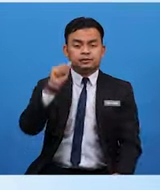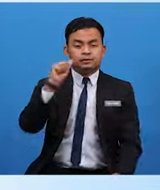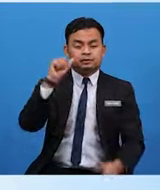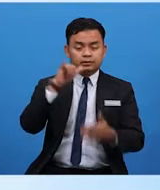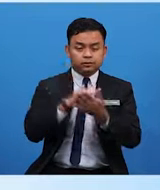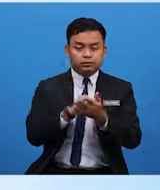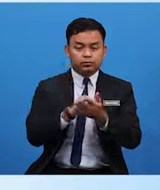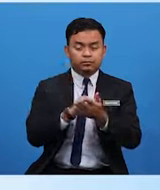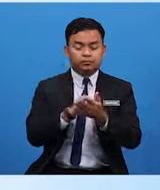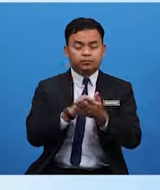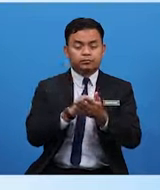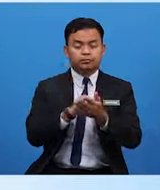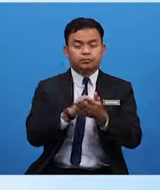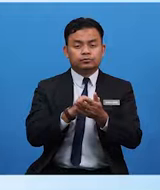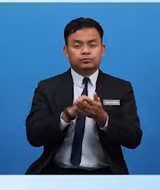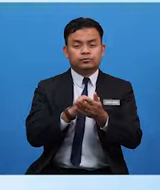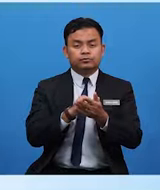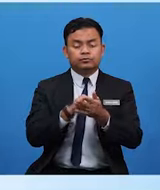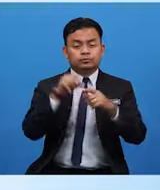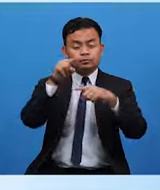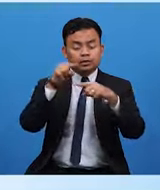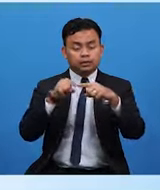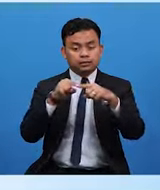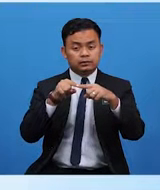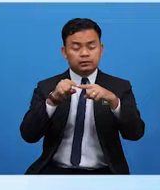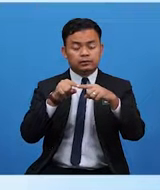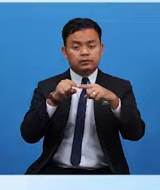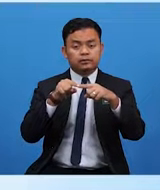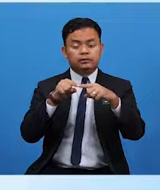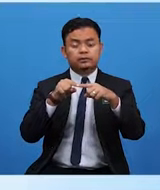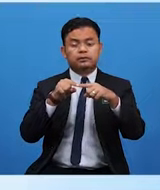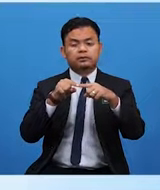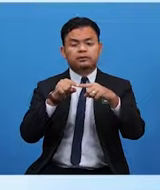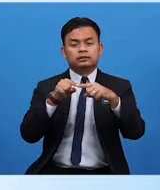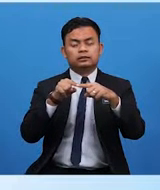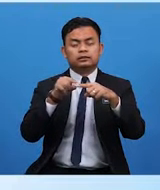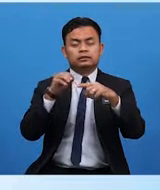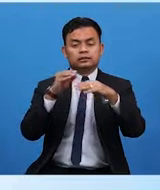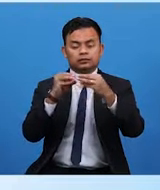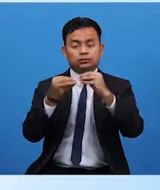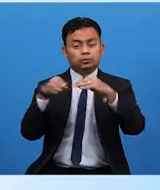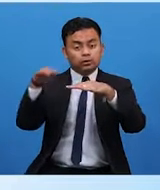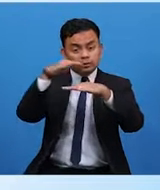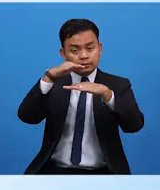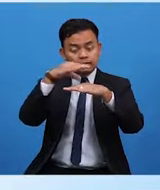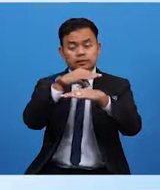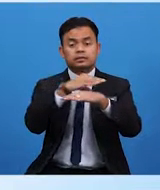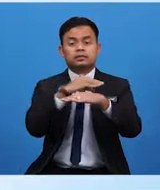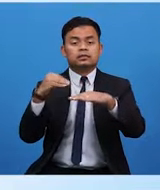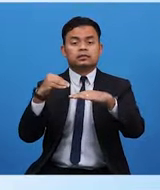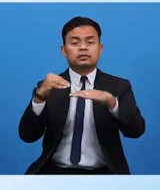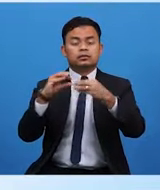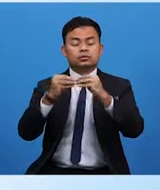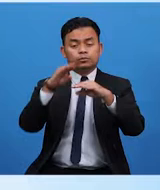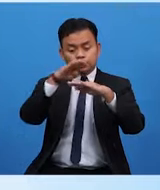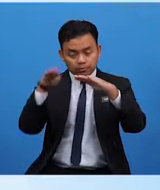membahagikan pelanggeng dengan menyebut Coba kita lihat contoh berikut